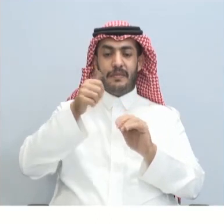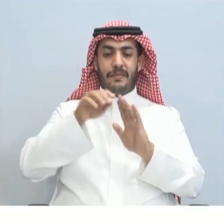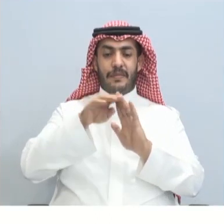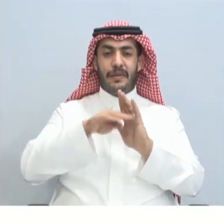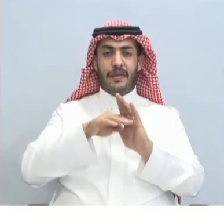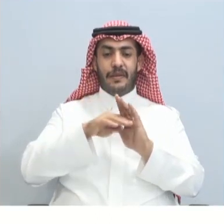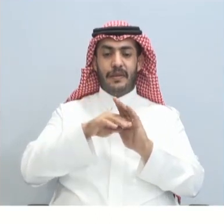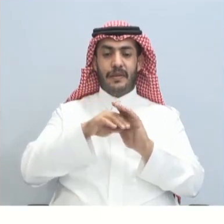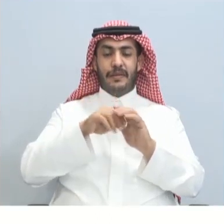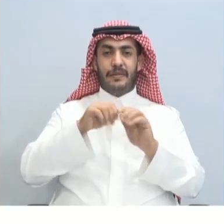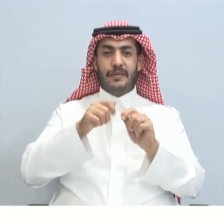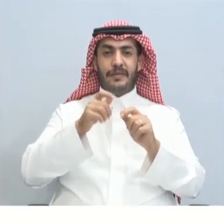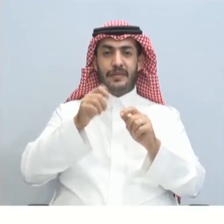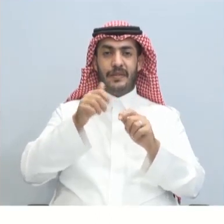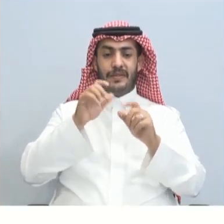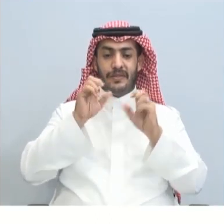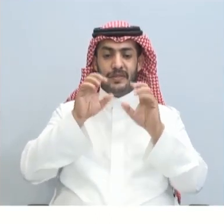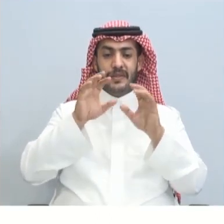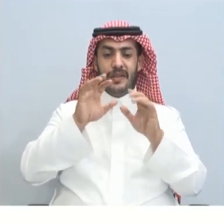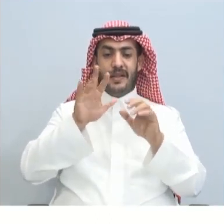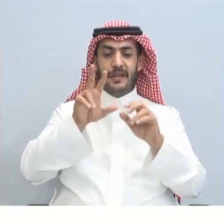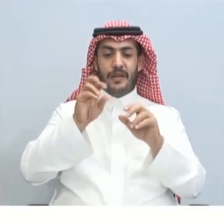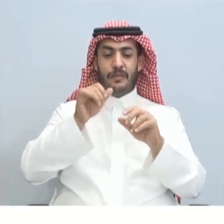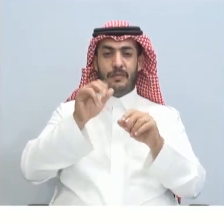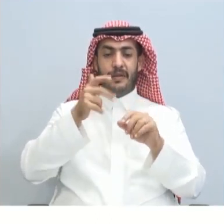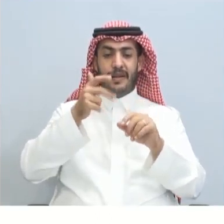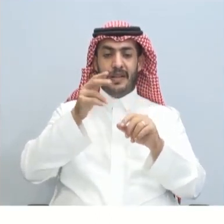قياس انعكاسات الاشعه